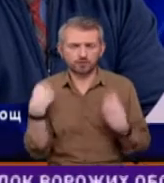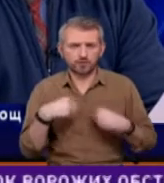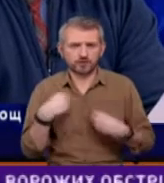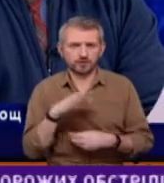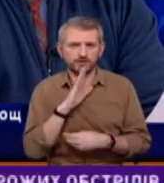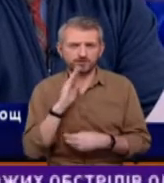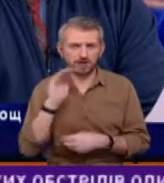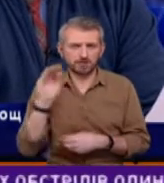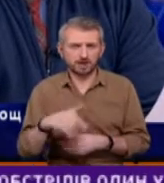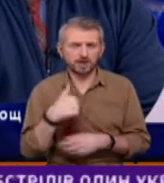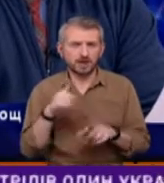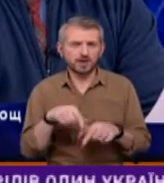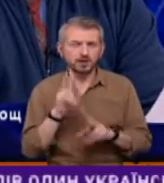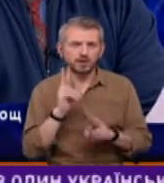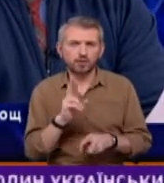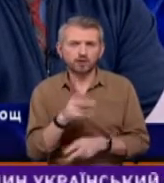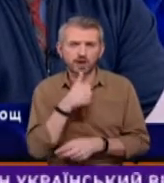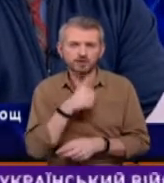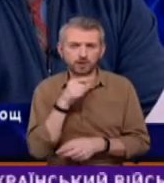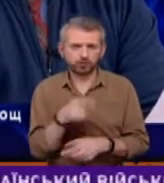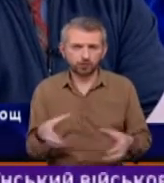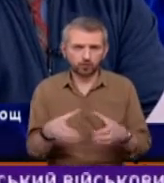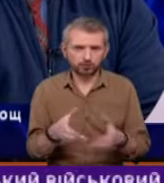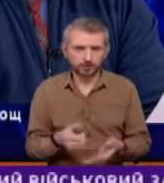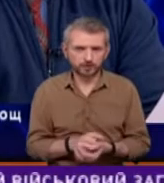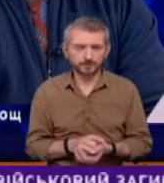дівчатка маленькі. Я навіть не знаю, як звати ту групу.